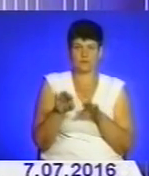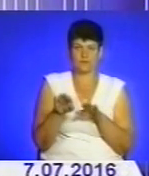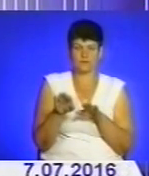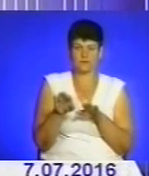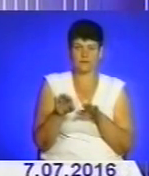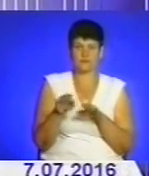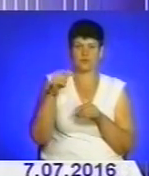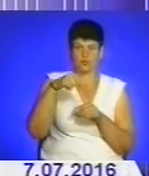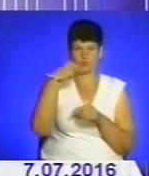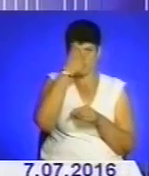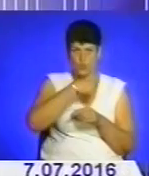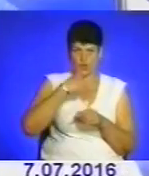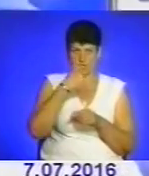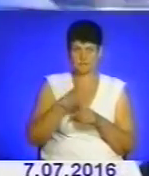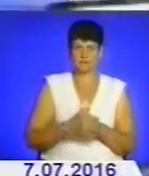в цьому році.